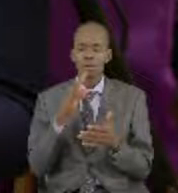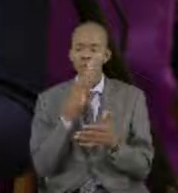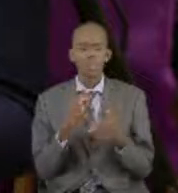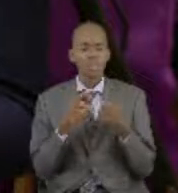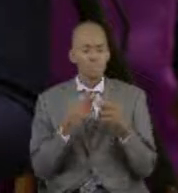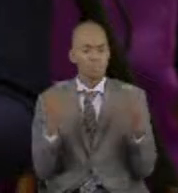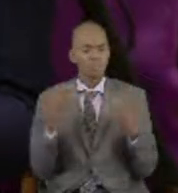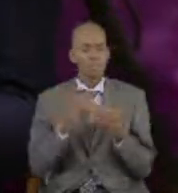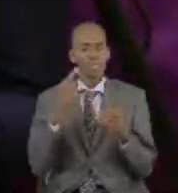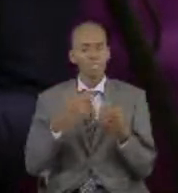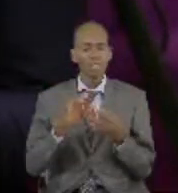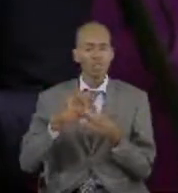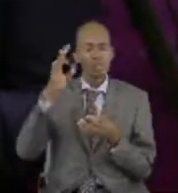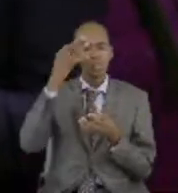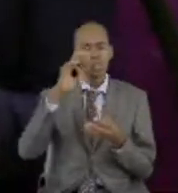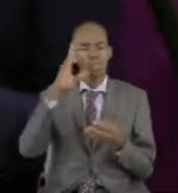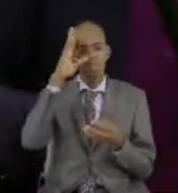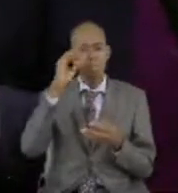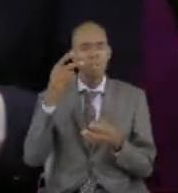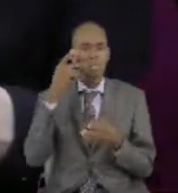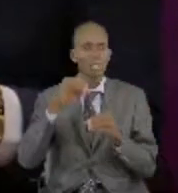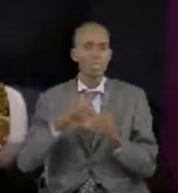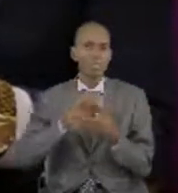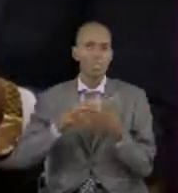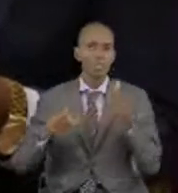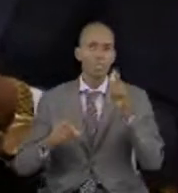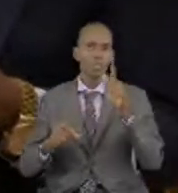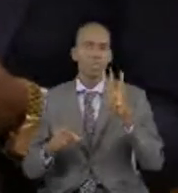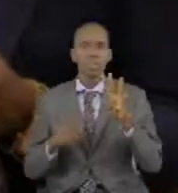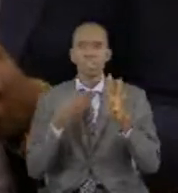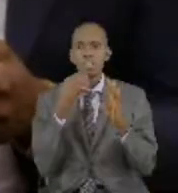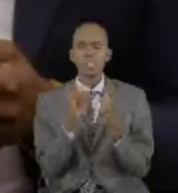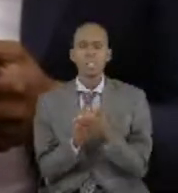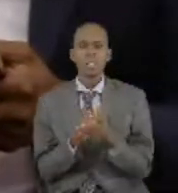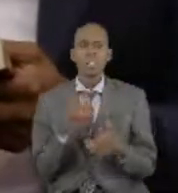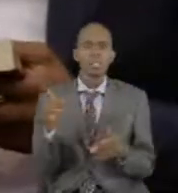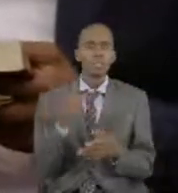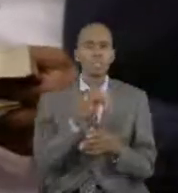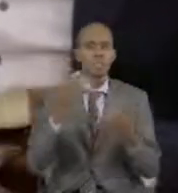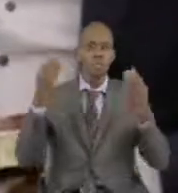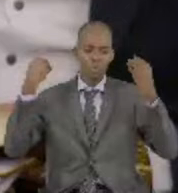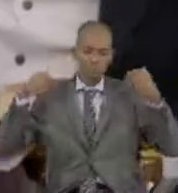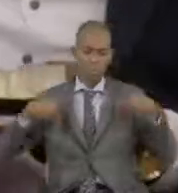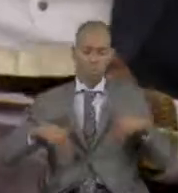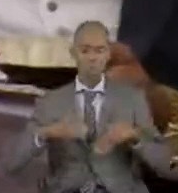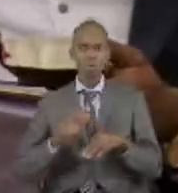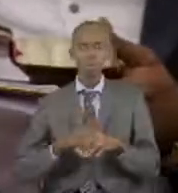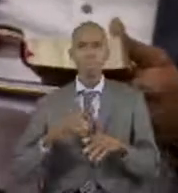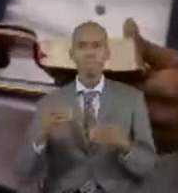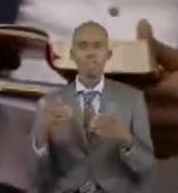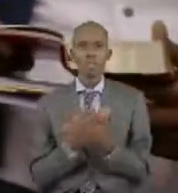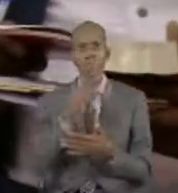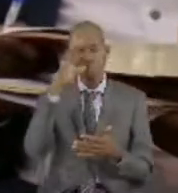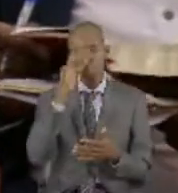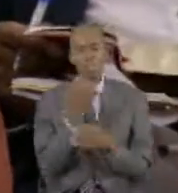À être renouvelé dans l'esprit de votre intelligence. Verset 24. Et à revêtir l'homme nouveau,